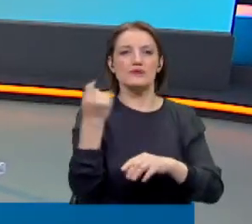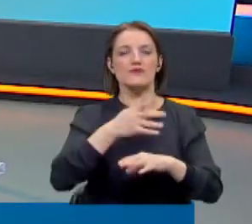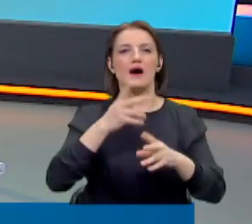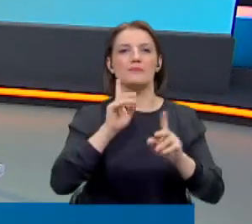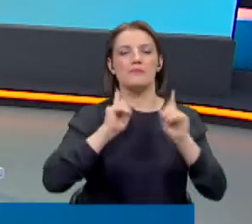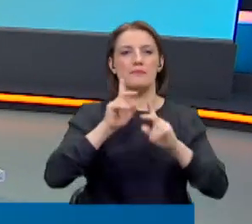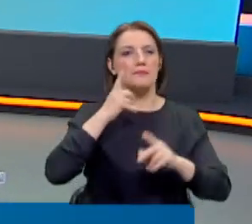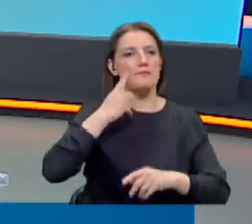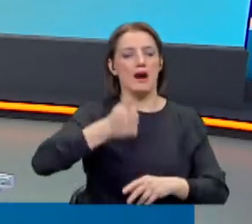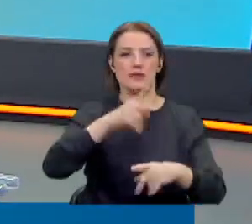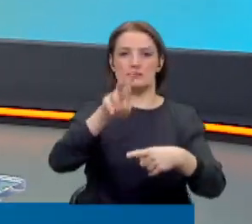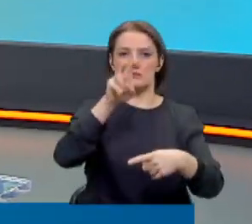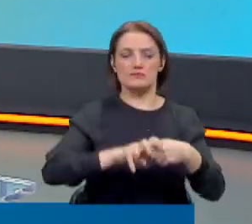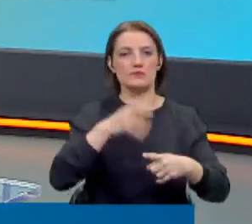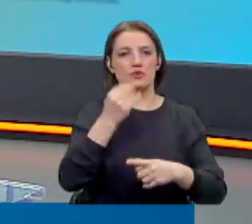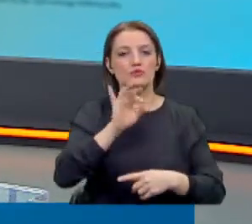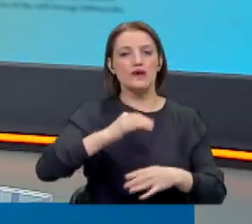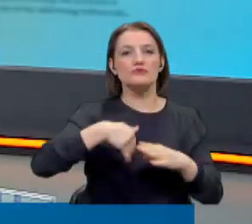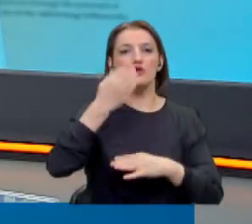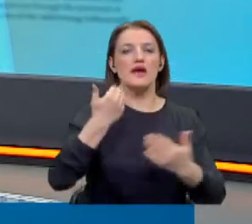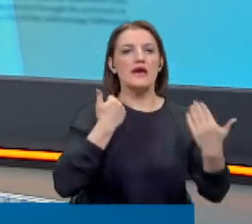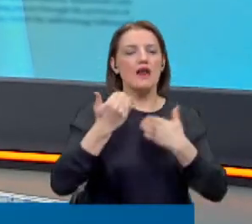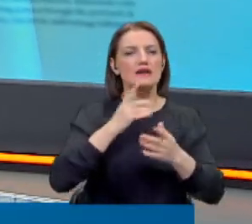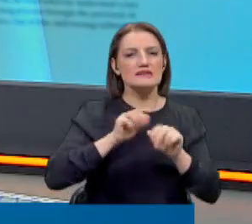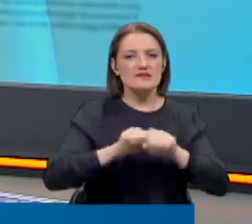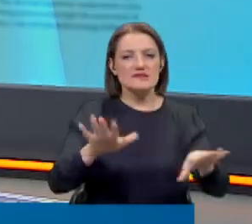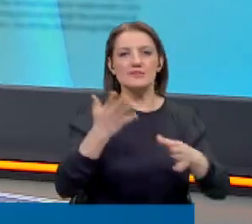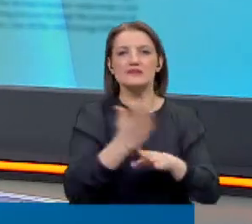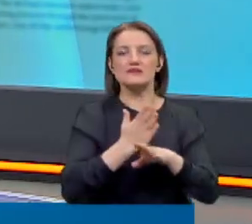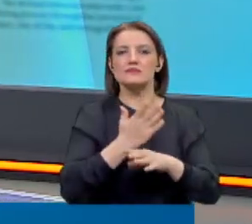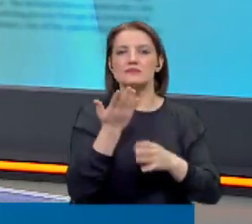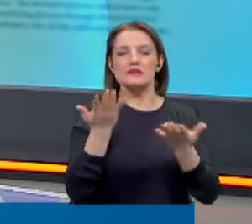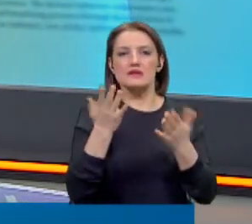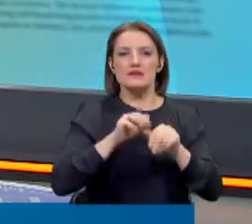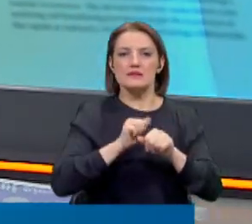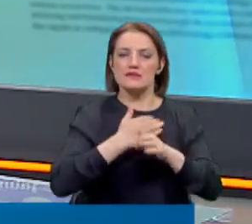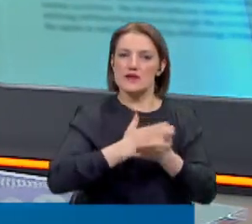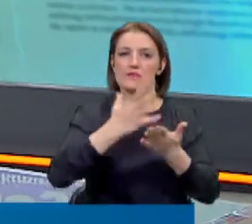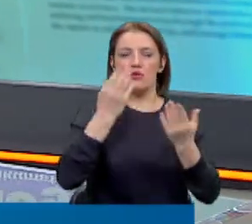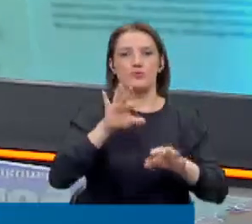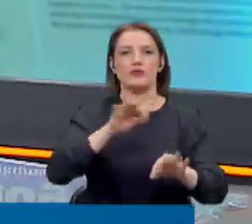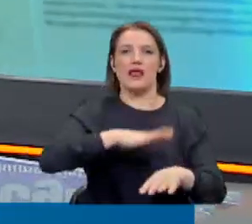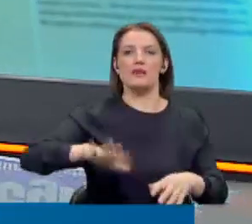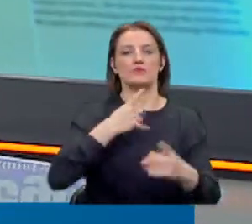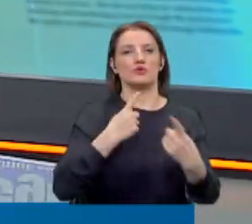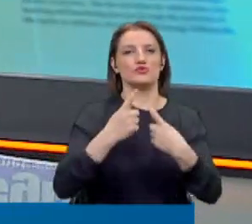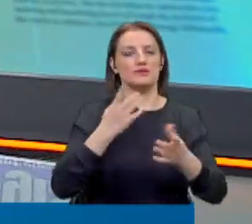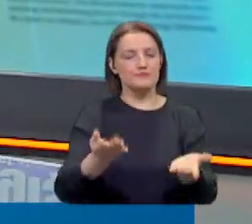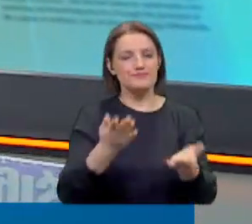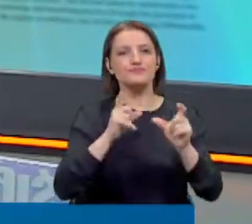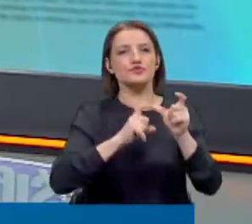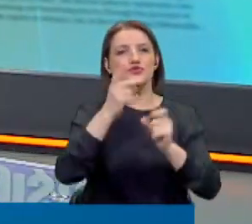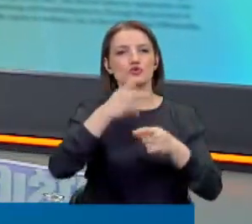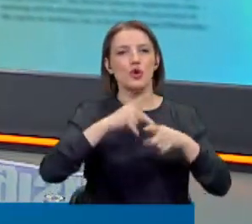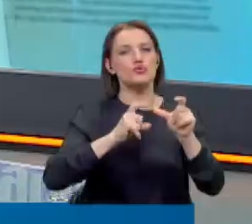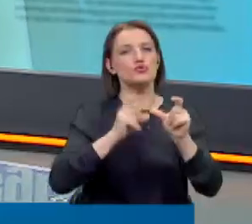bundan sonra acaba yargı sistemi nasıl devam edecek düğün vermiş olduğu mesajlar nelerdi Bunun hepsini konuşuyorum Sözcü gazetesi